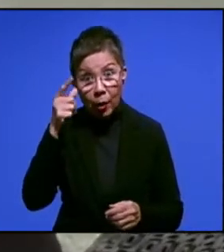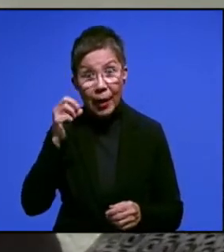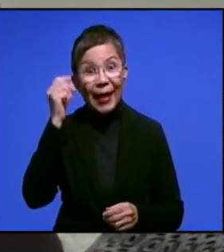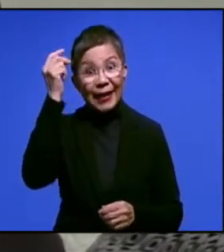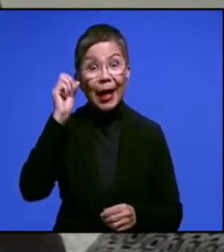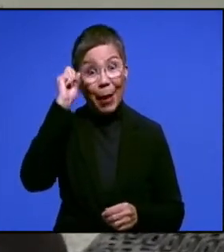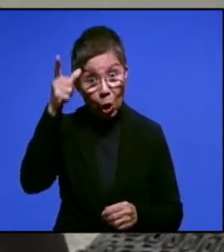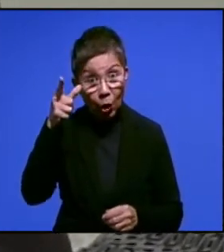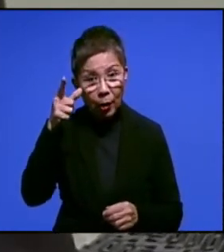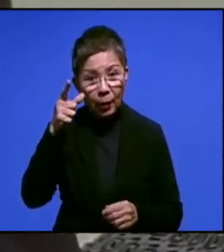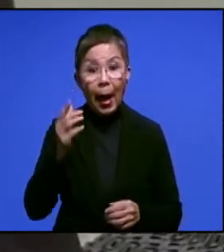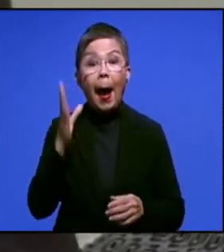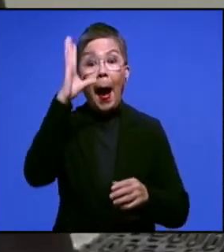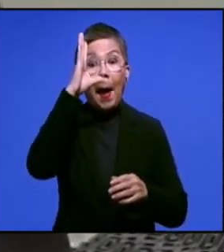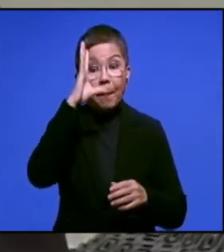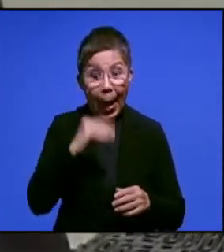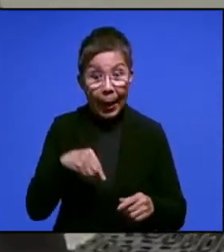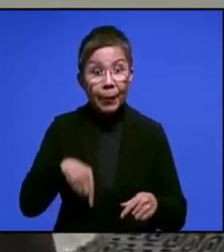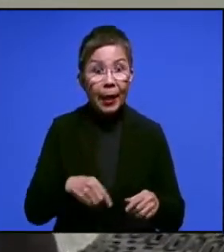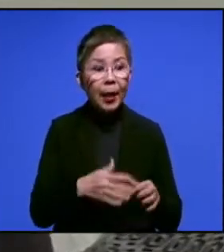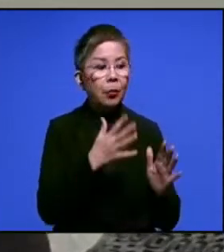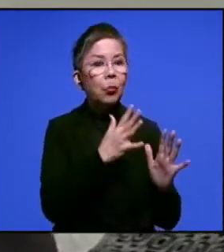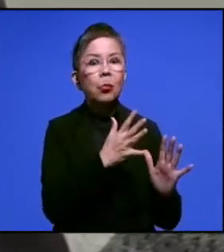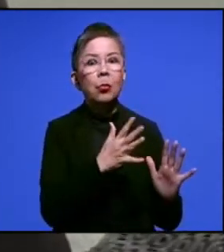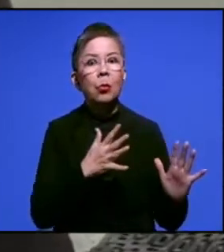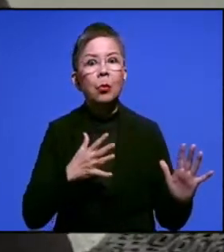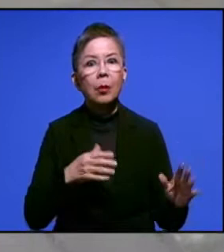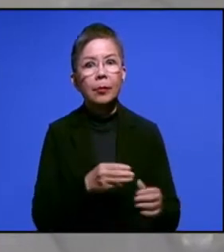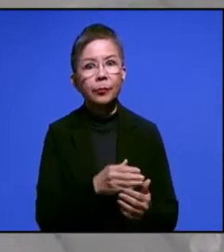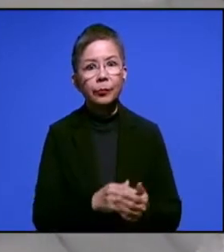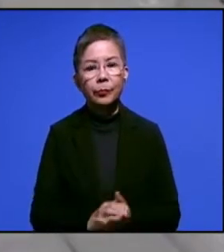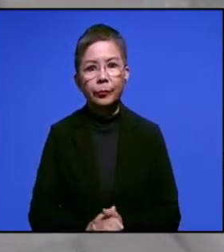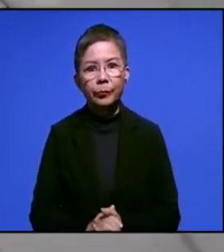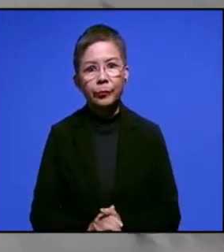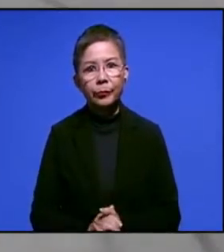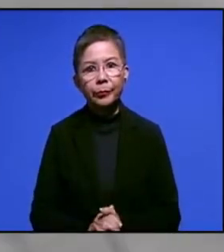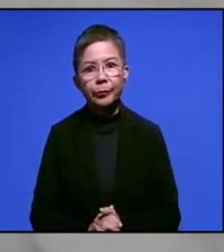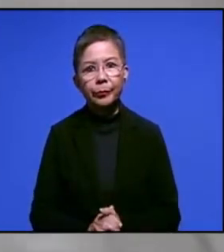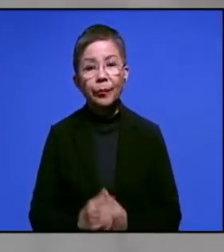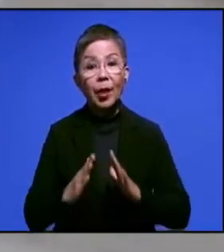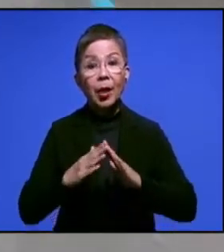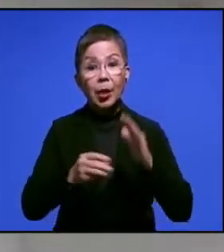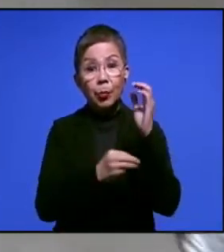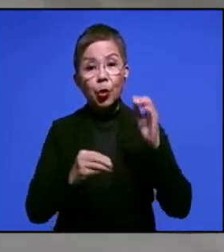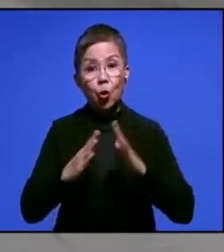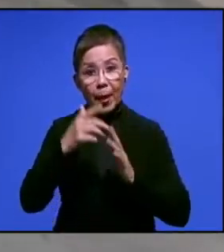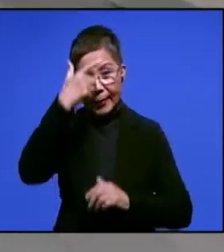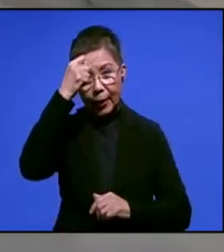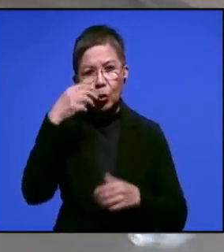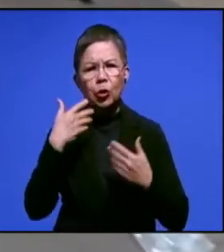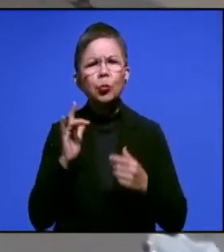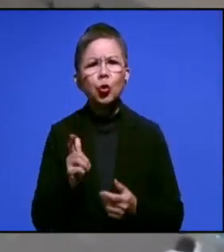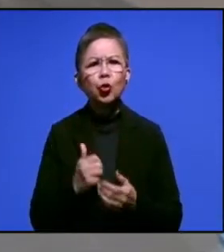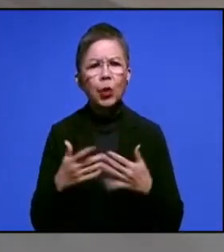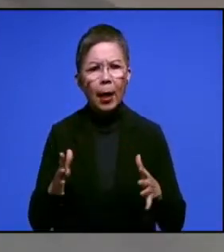apa dijatah 10.00 sudah tutup untuk pendaftar Oh pihak rumah sakit sebenarnya telah menetapkan